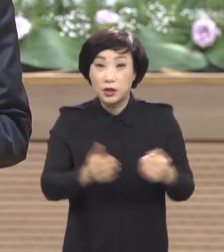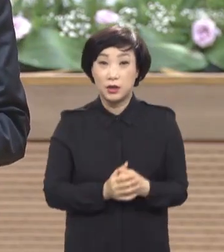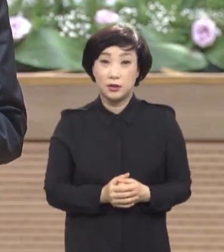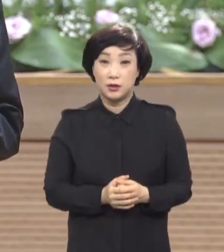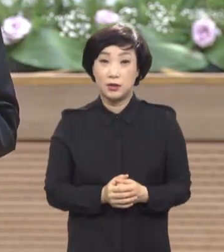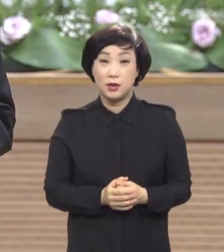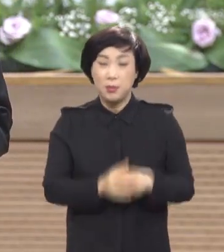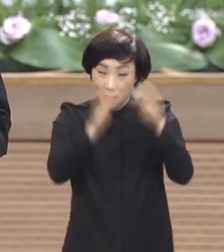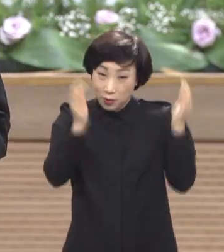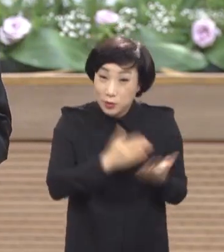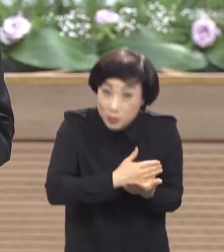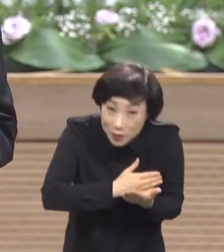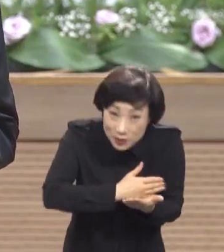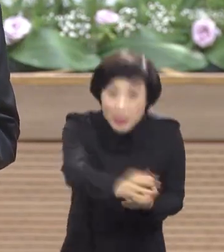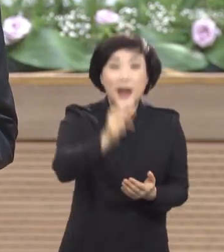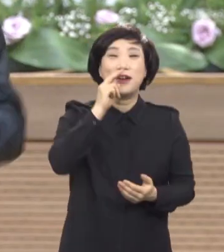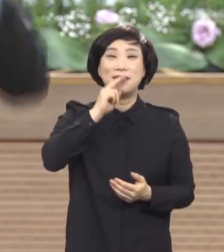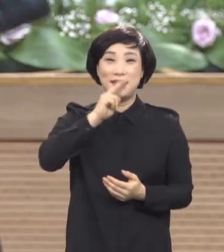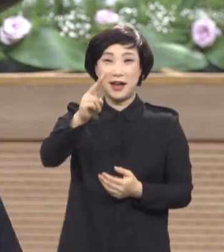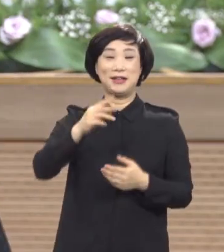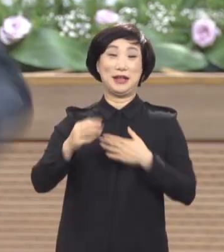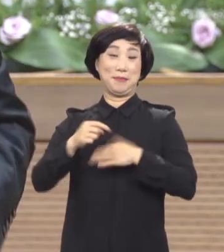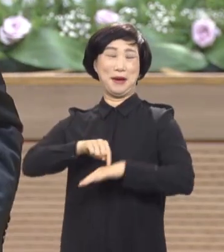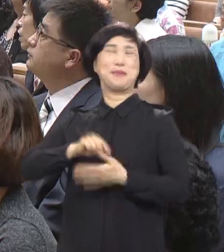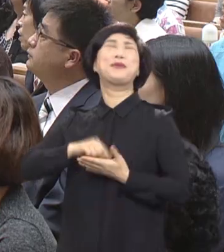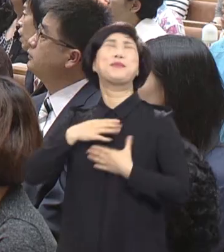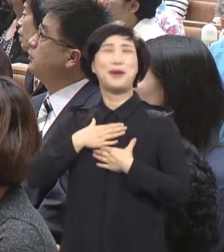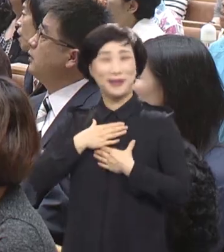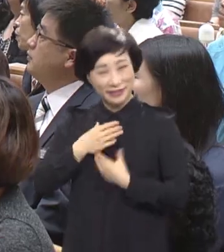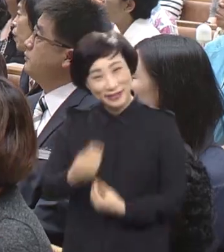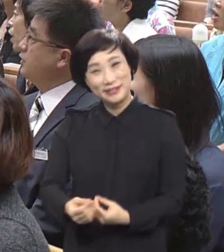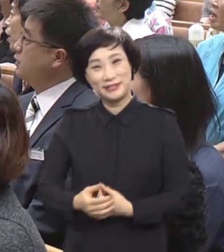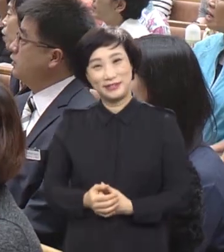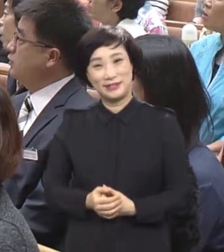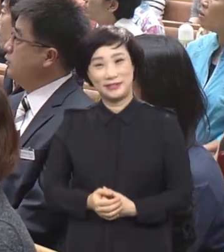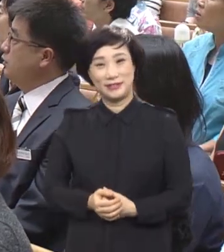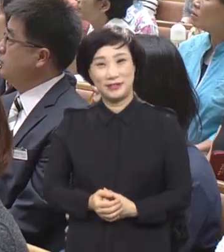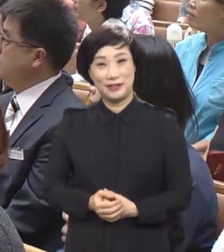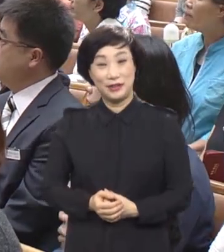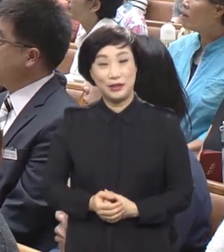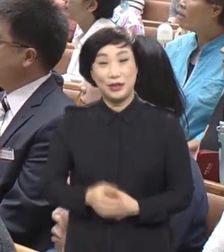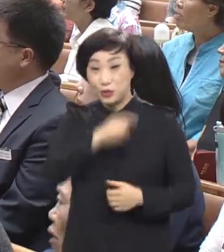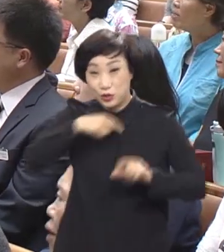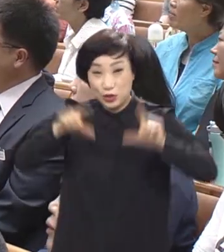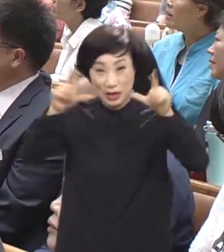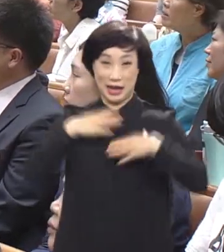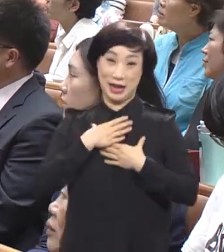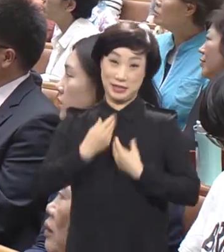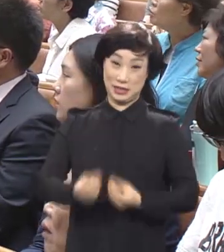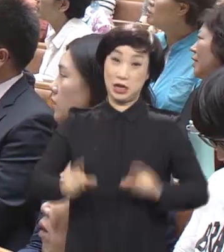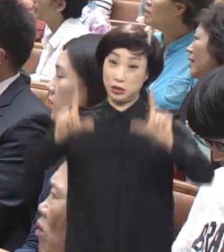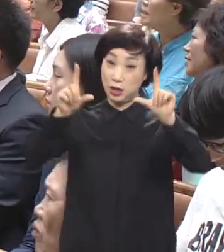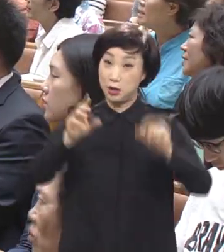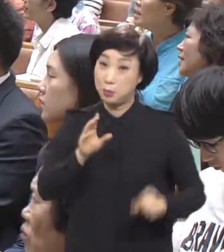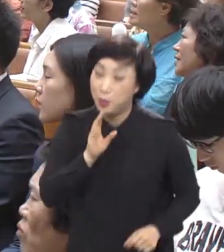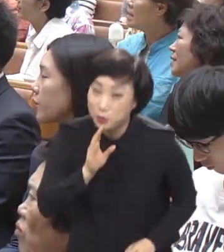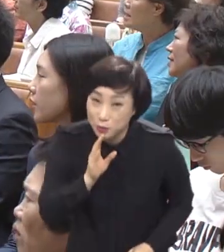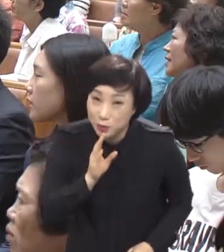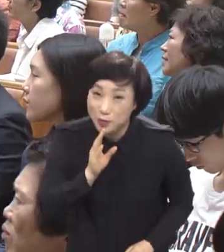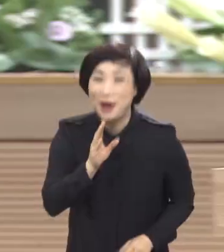쫓아내야 내 마음이 평안하고 주일은 안식하는 날이라 이 말입니다